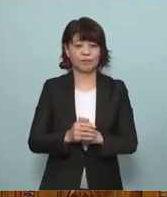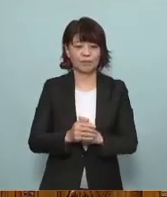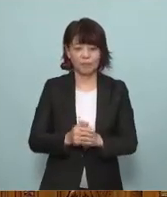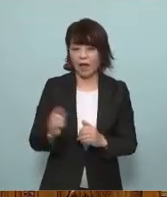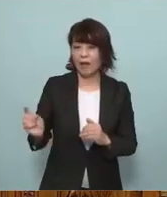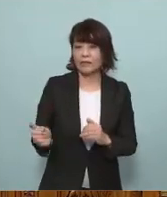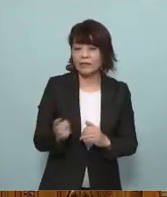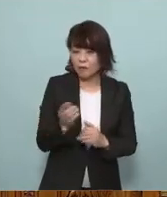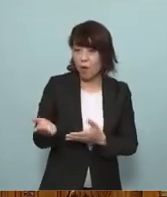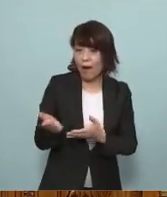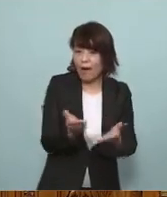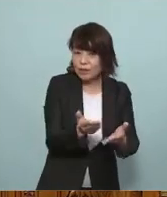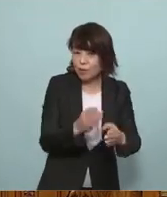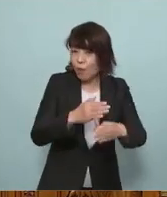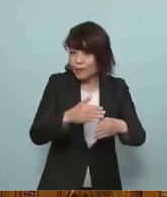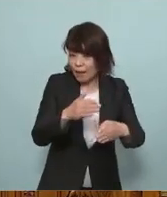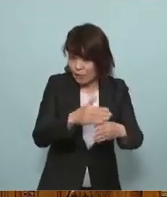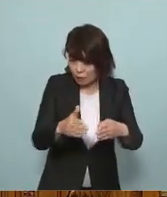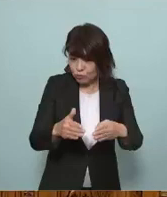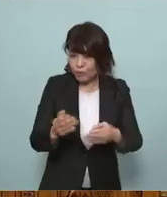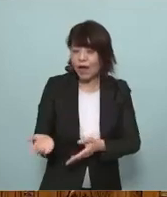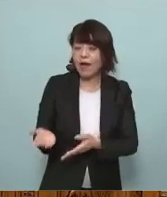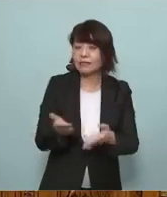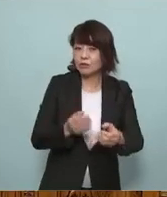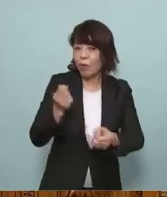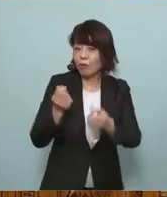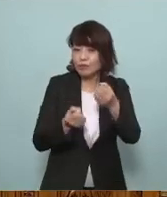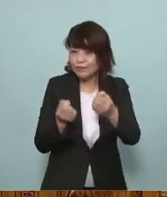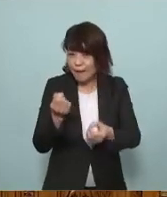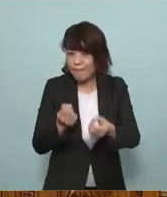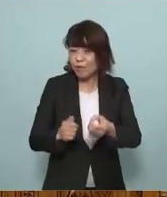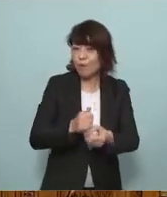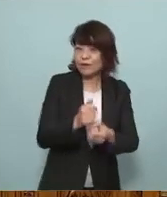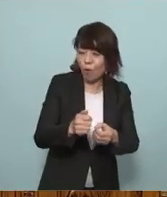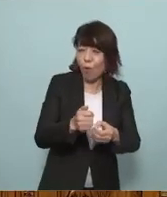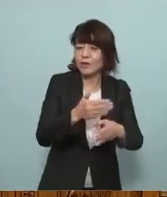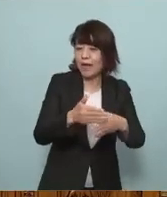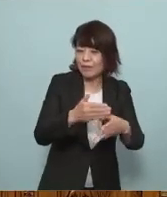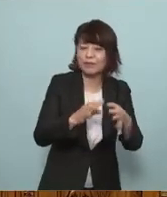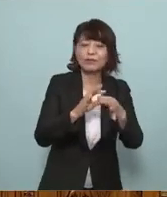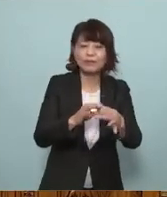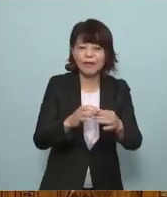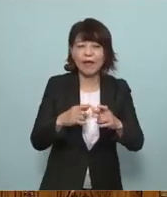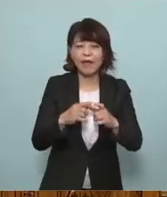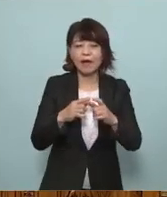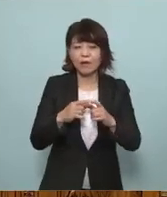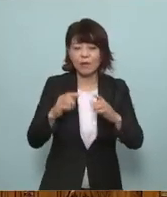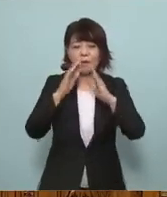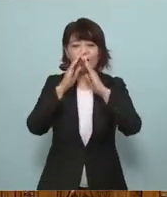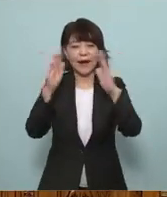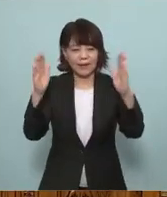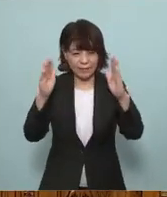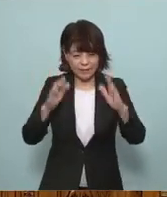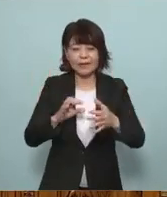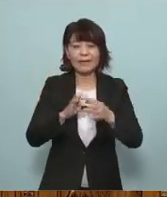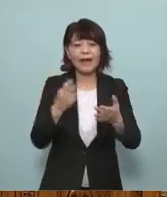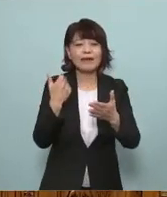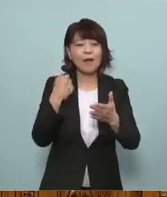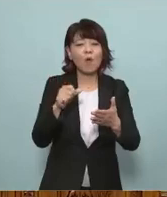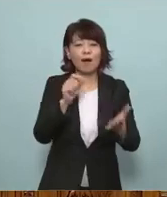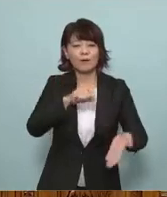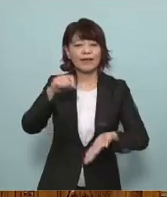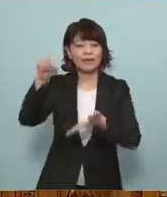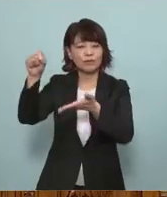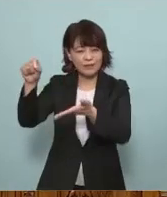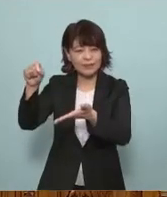配送サービスや自動運転移動サービスについて、今国会に関連法案を提出し、構造改革